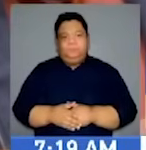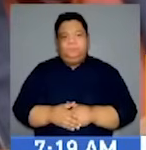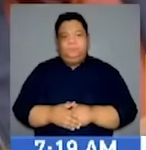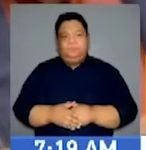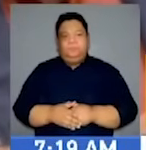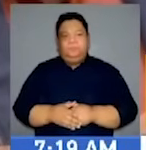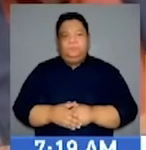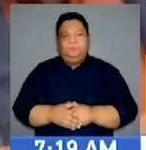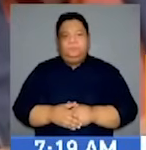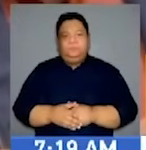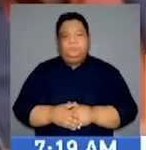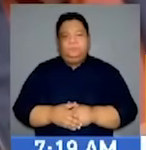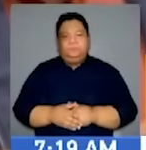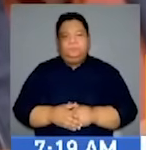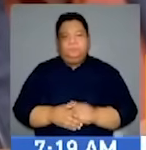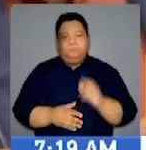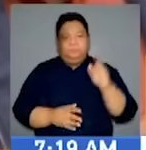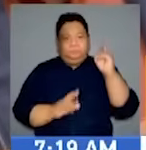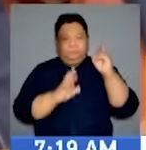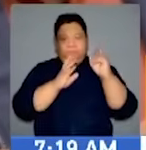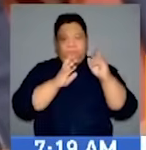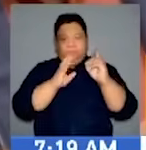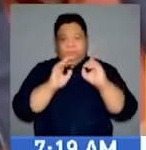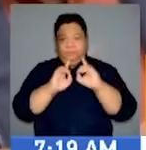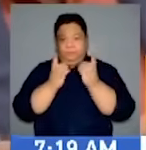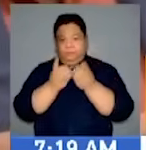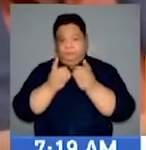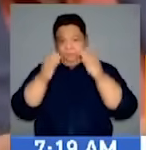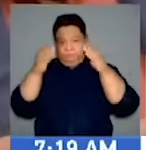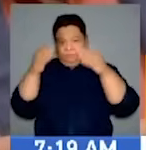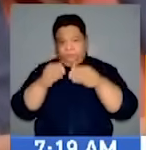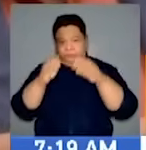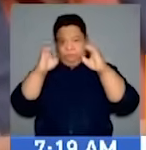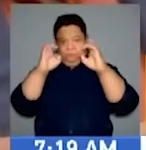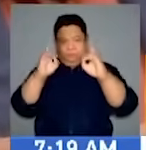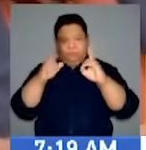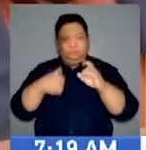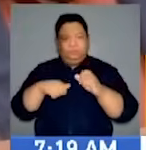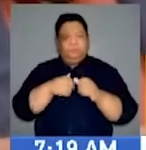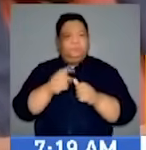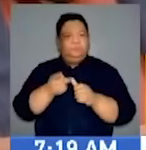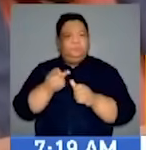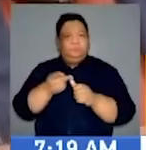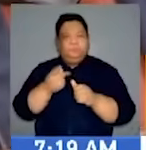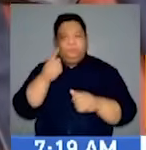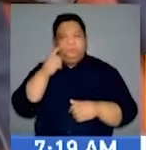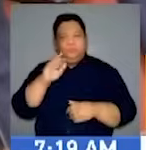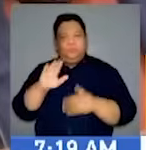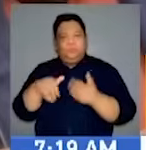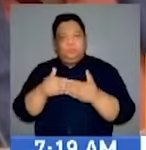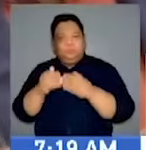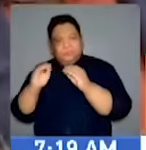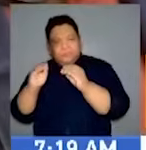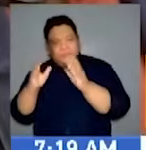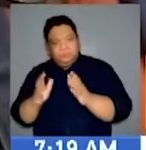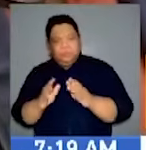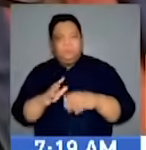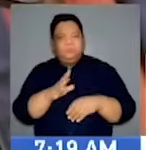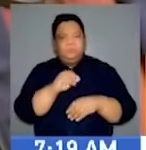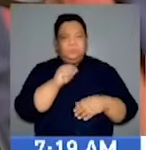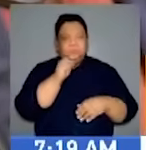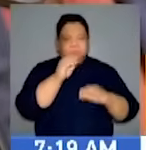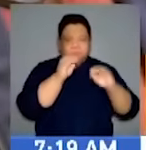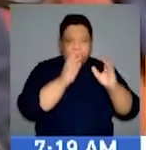Department of Education, tayo po yung nangunguna both teaching and non-teaching personnel sa child rights and protection.